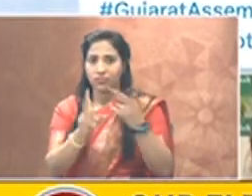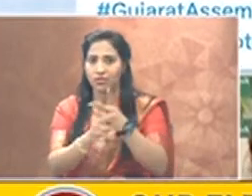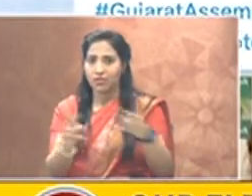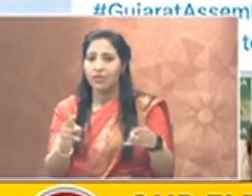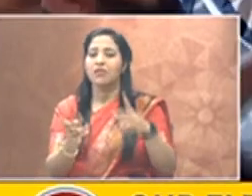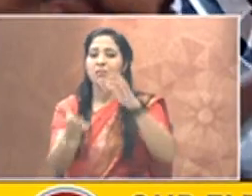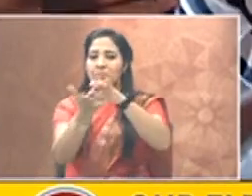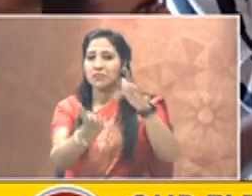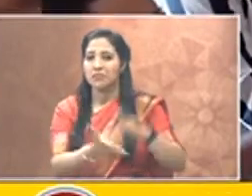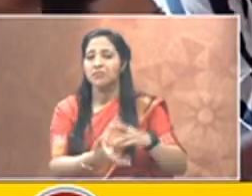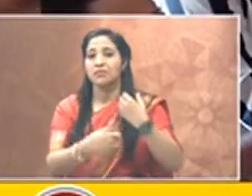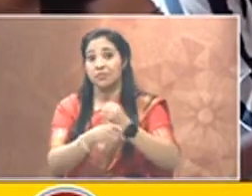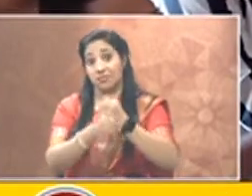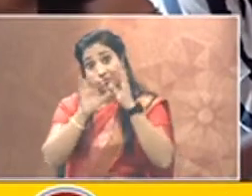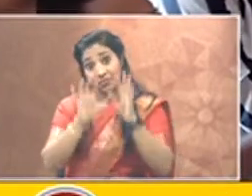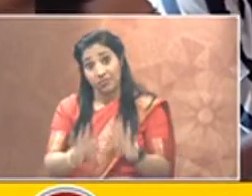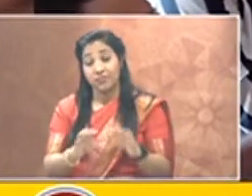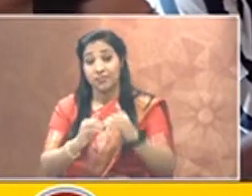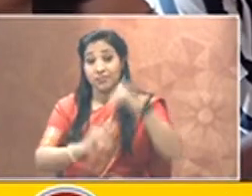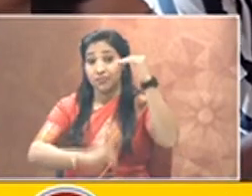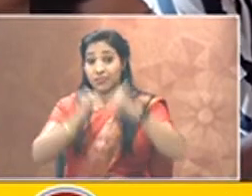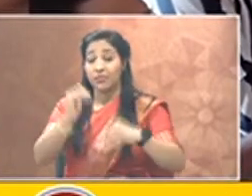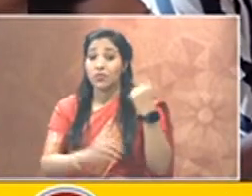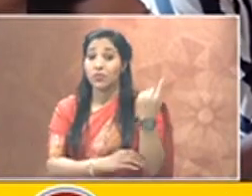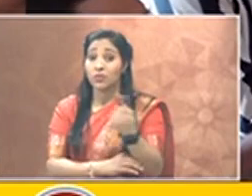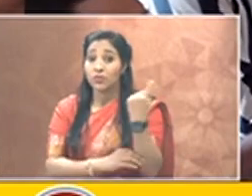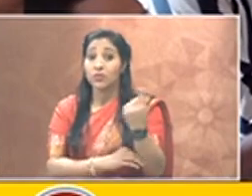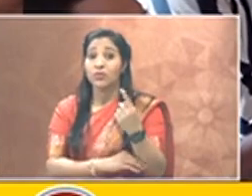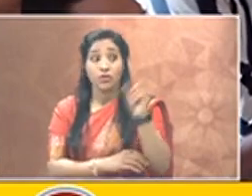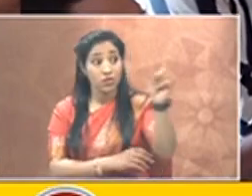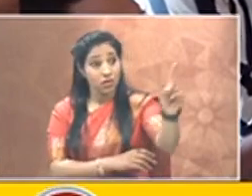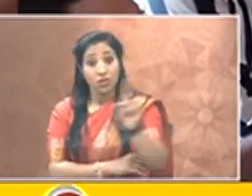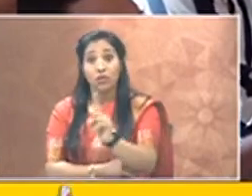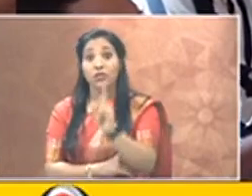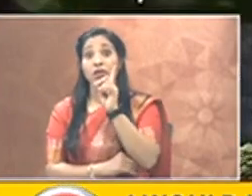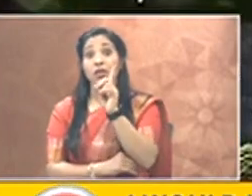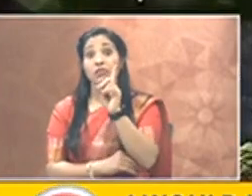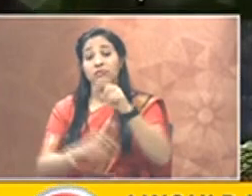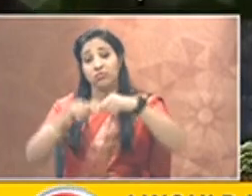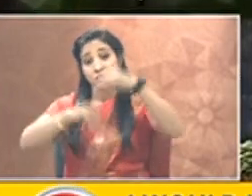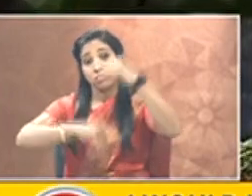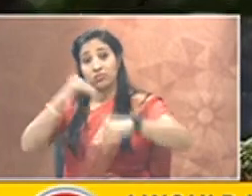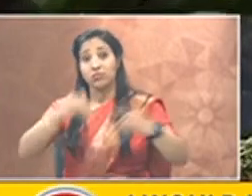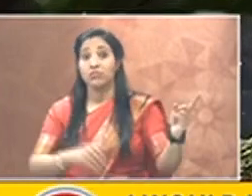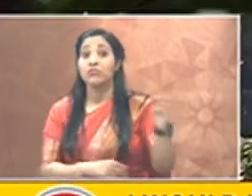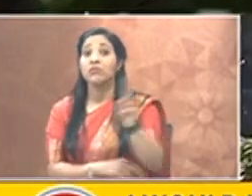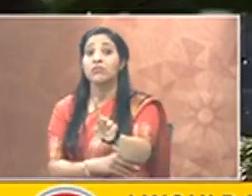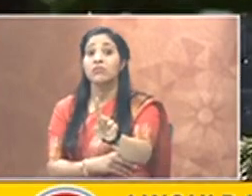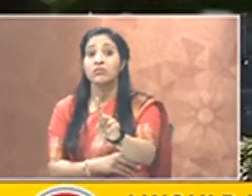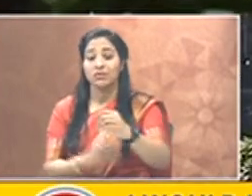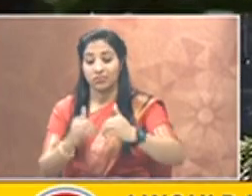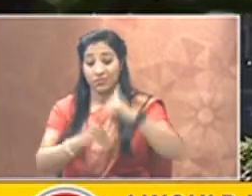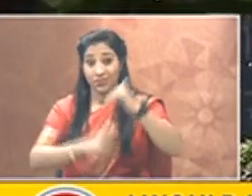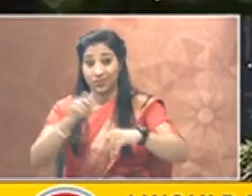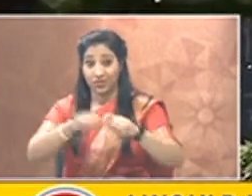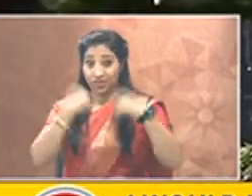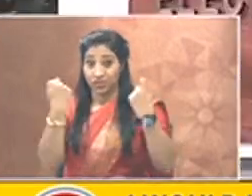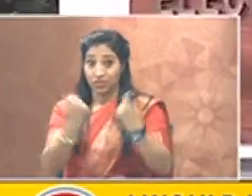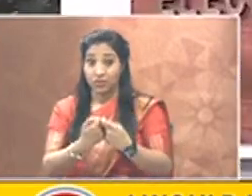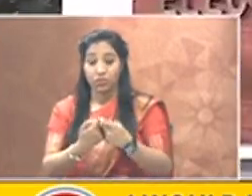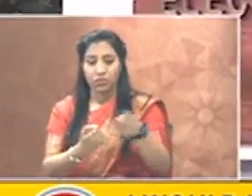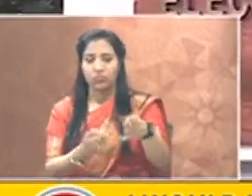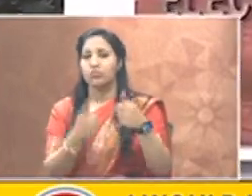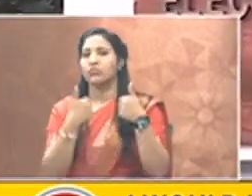है जहां सिर्फ एक वोटर हो। मैं चुनाव आयोग की सराहना करना